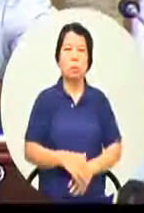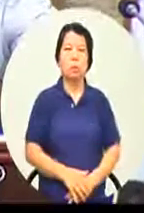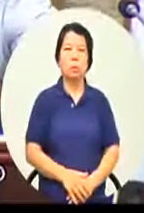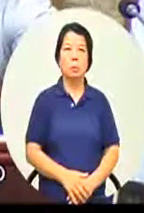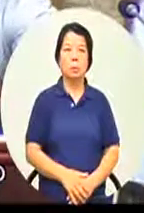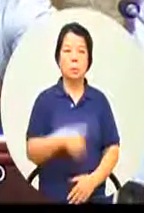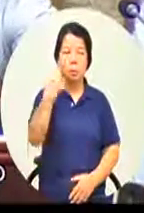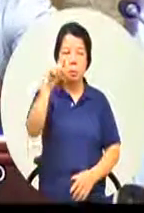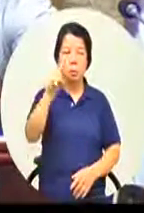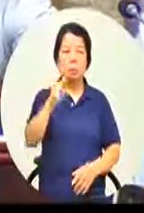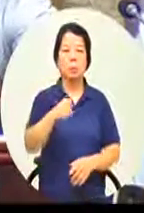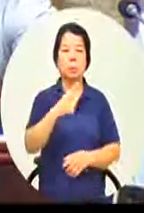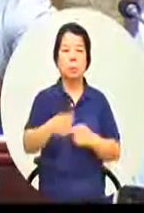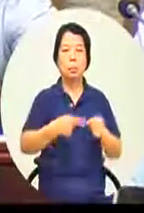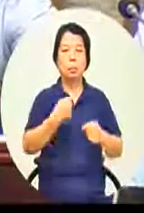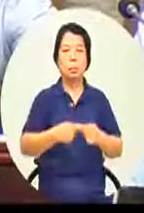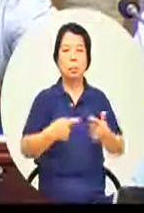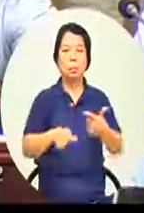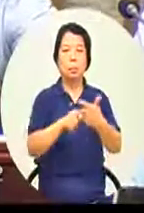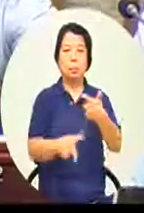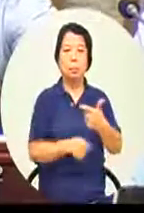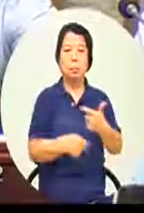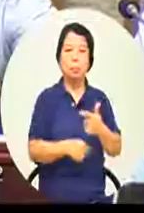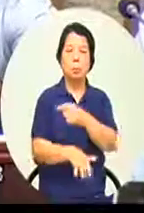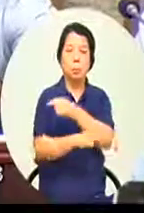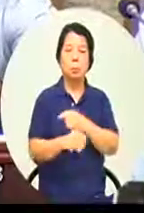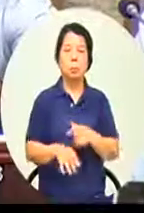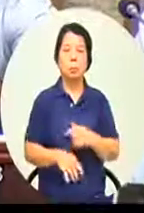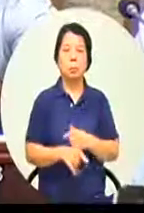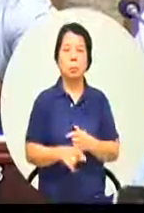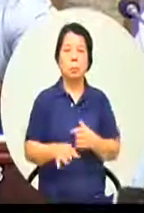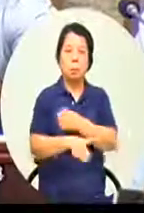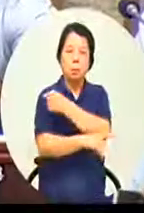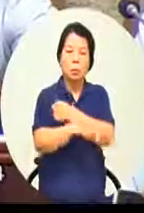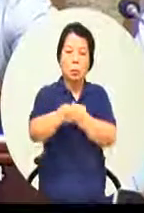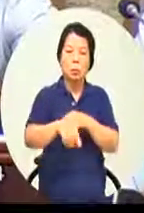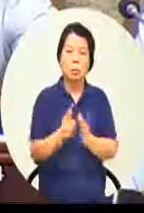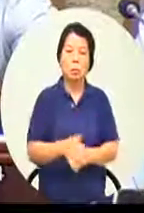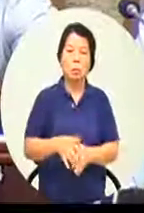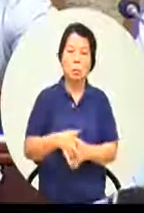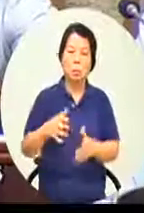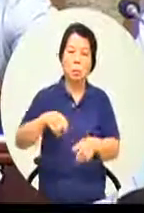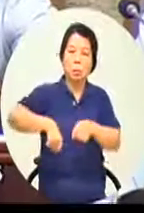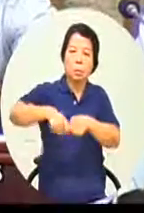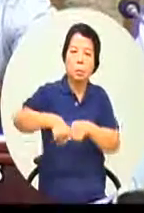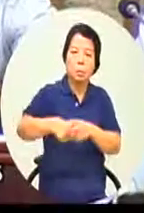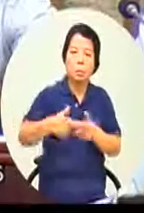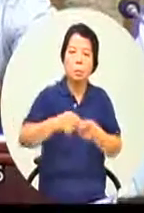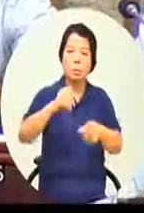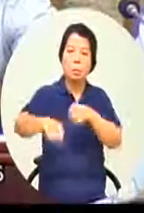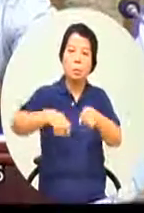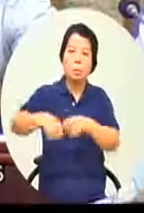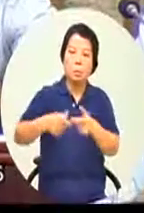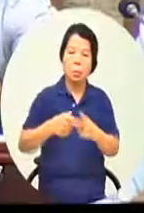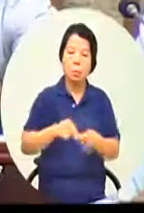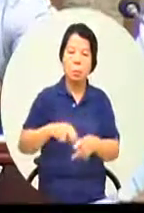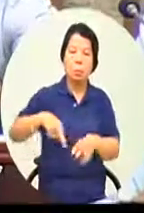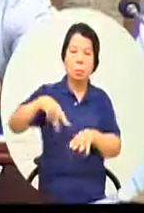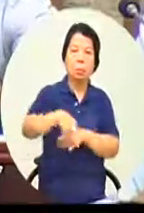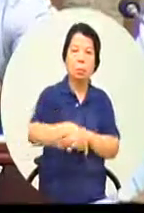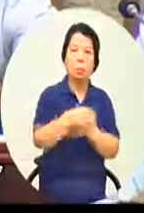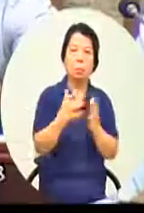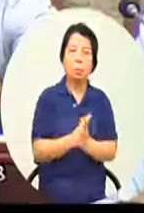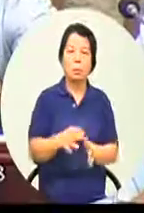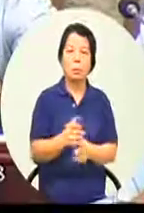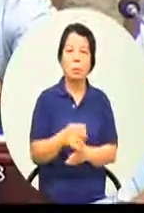明年6月底之前，我们再把后续的自行车道、人行步道相关的跟营运无关的这些是附属